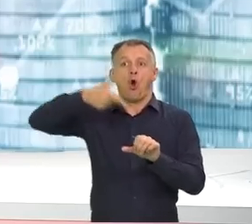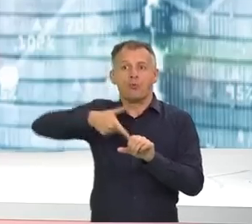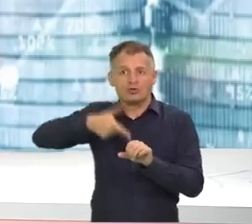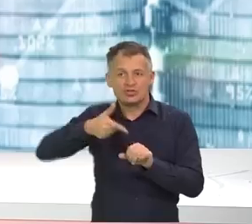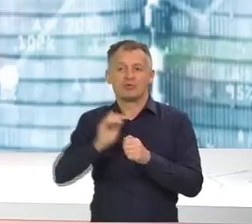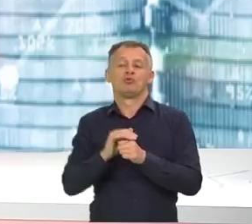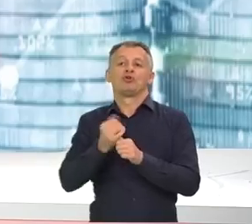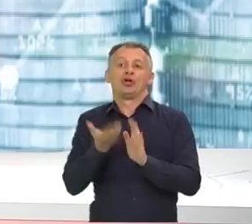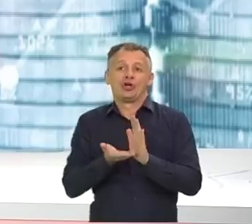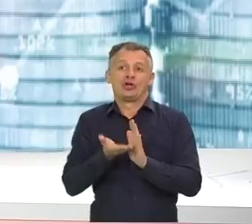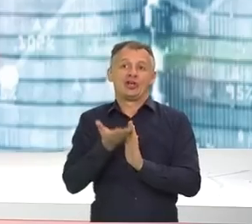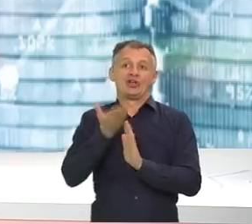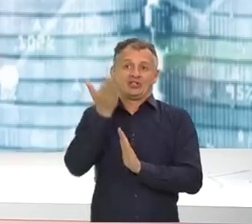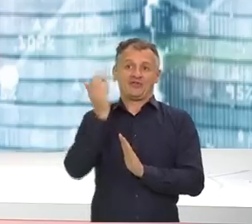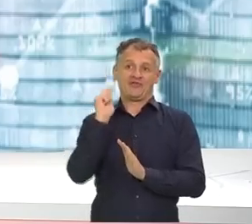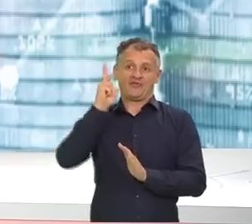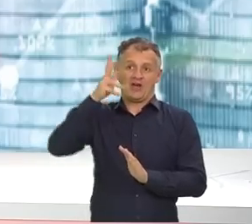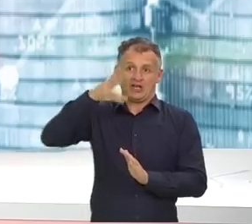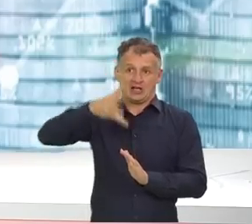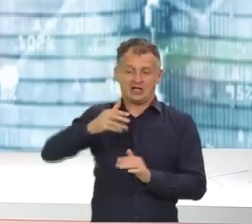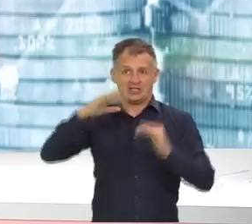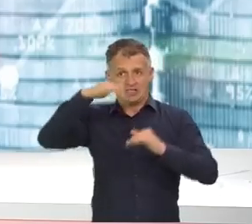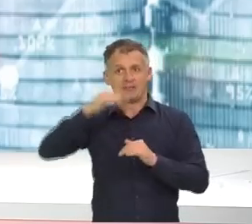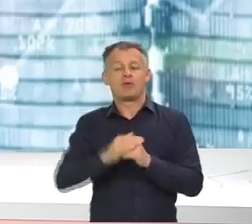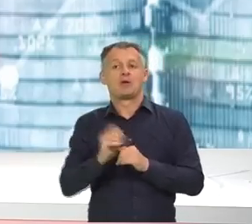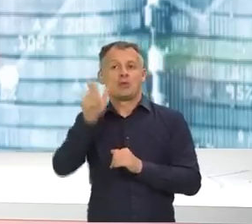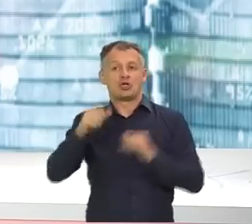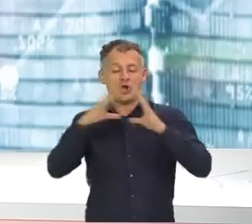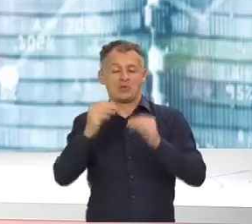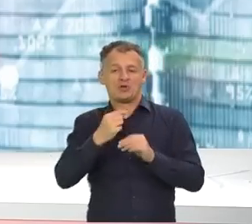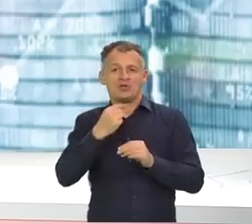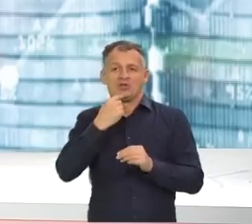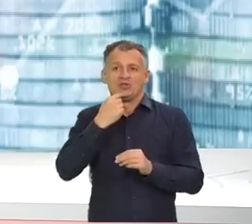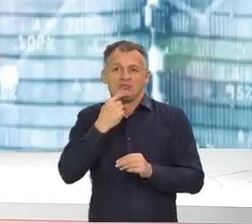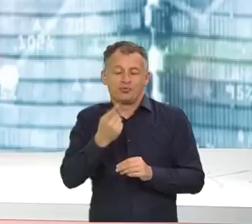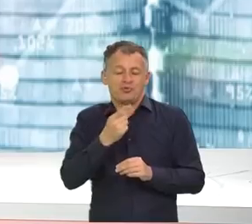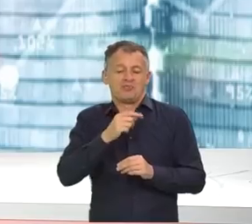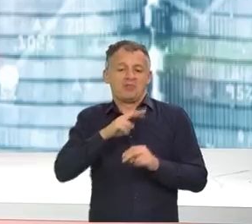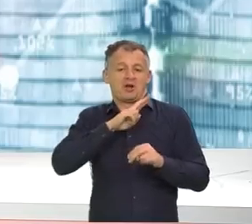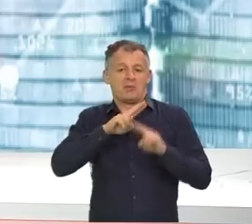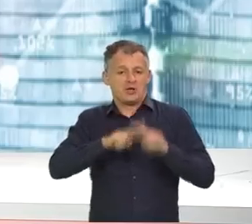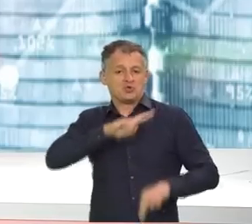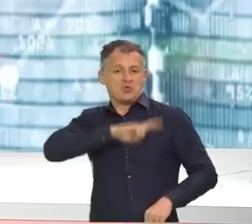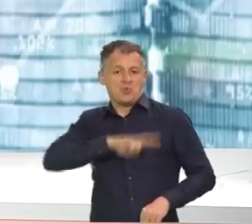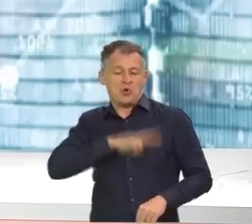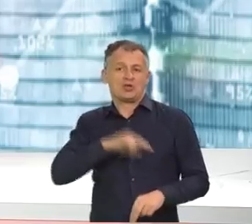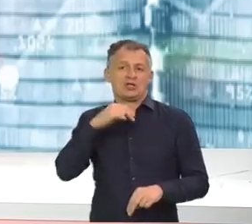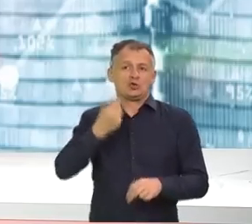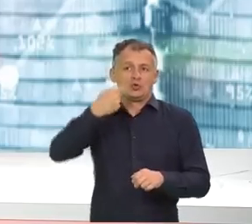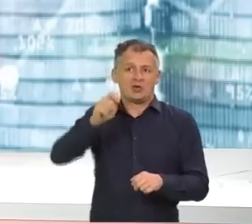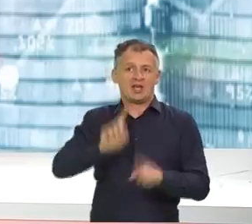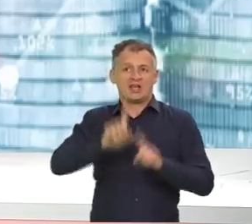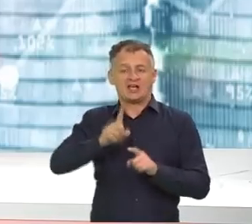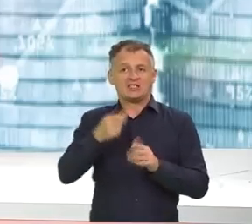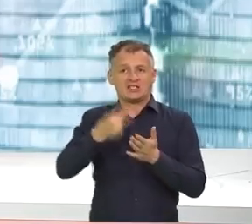alta. Românii nu mai trag speranță că ar mai fi ceva de făcut, doar de suportat scumpirile, chiar dacă salariul minim crește cu